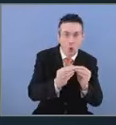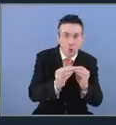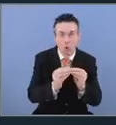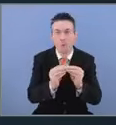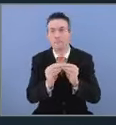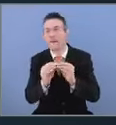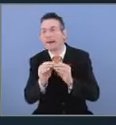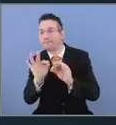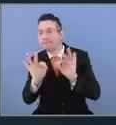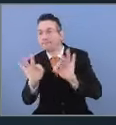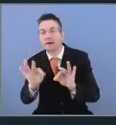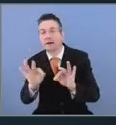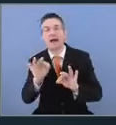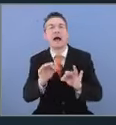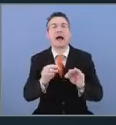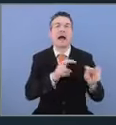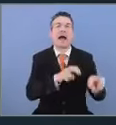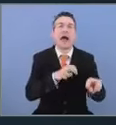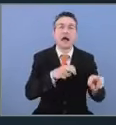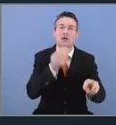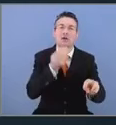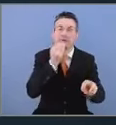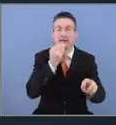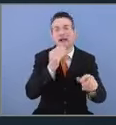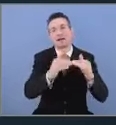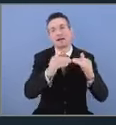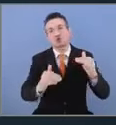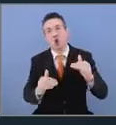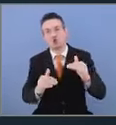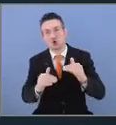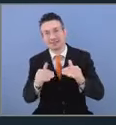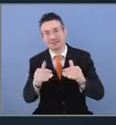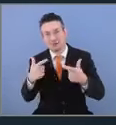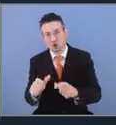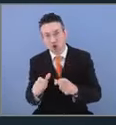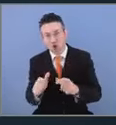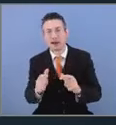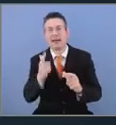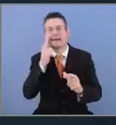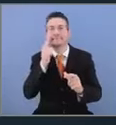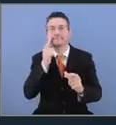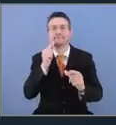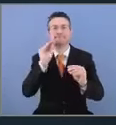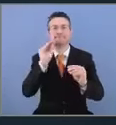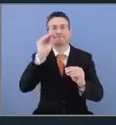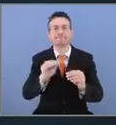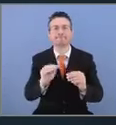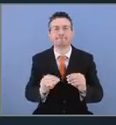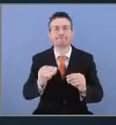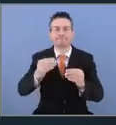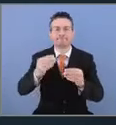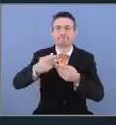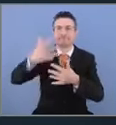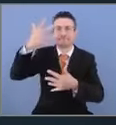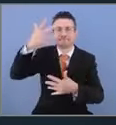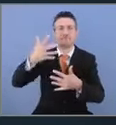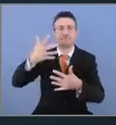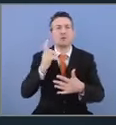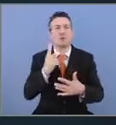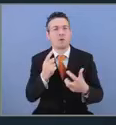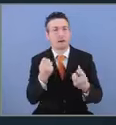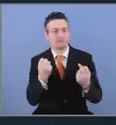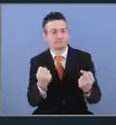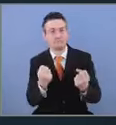qualche sottosettore naturalmente è collocato e come, con quale grado di forza, di potere contrattuale,